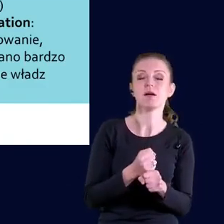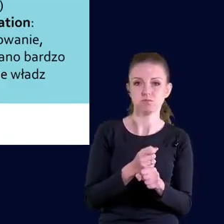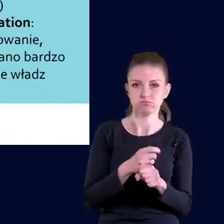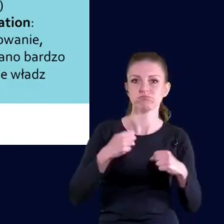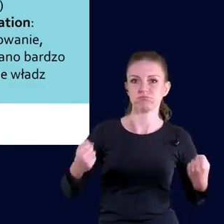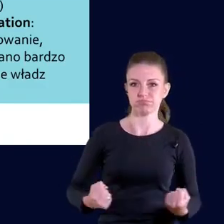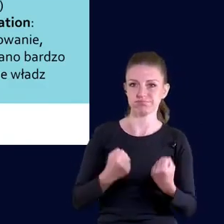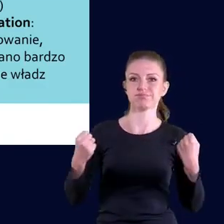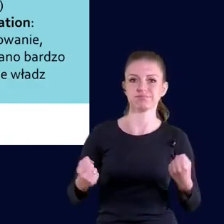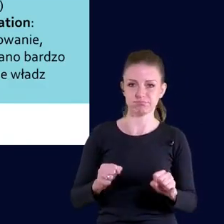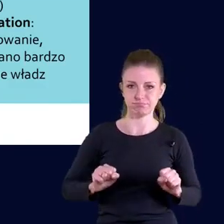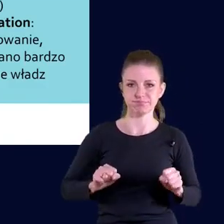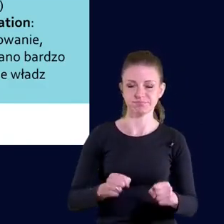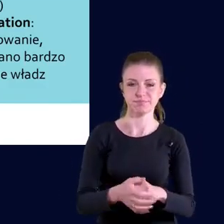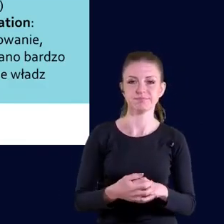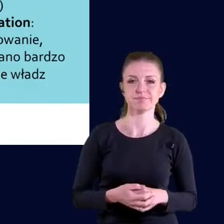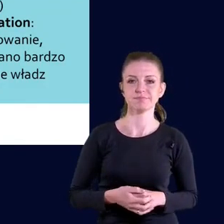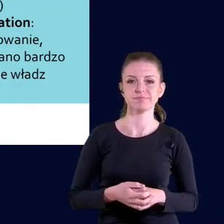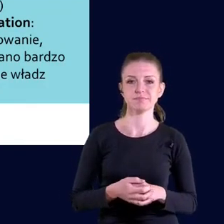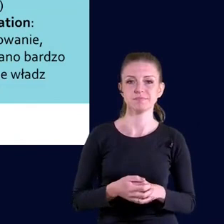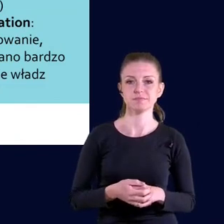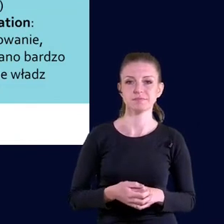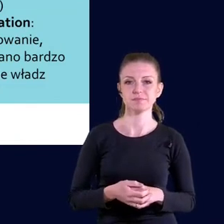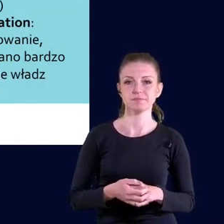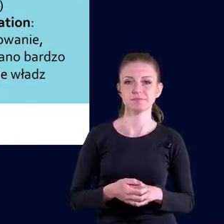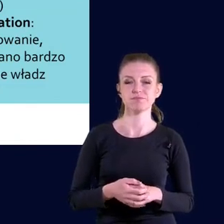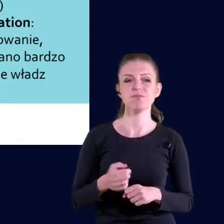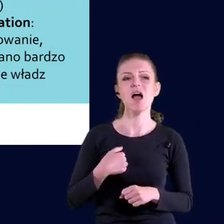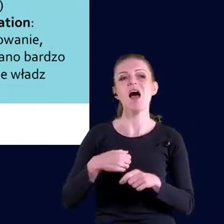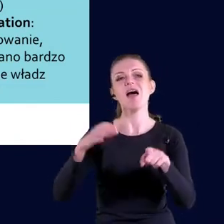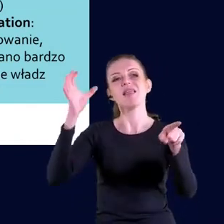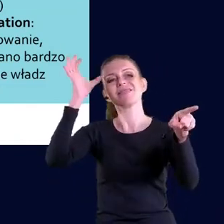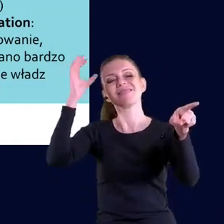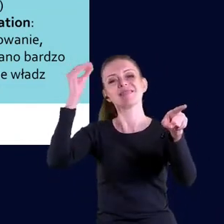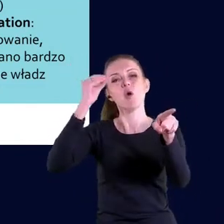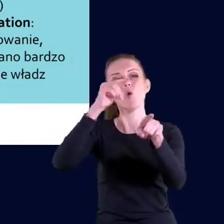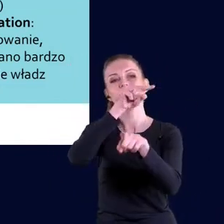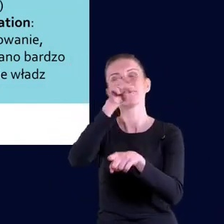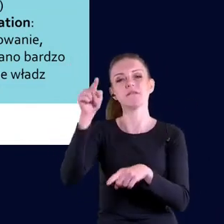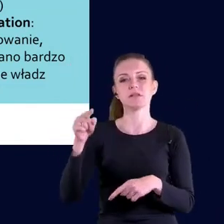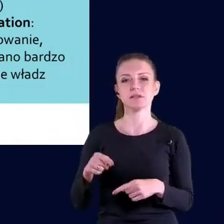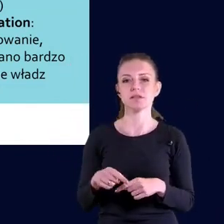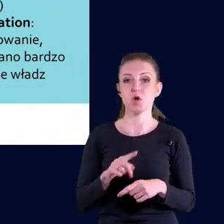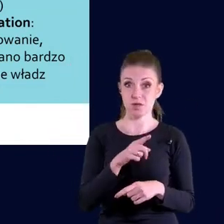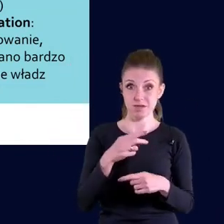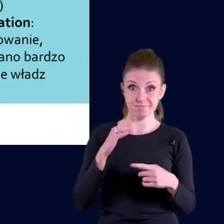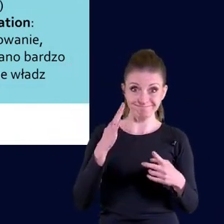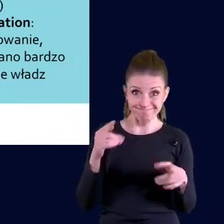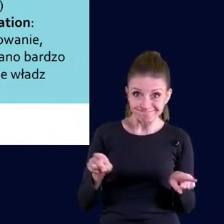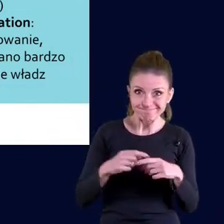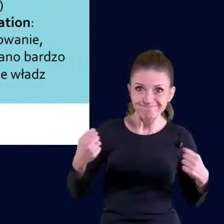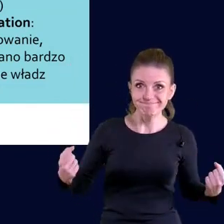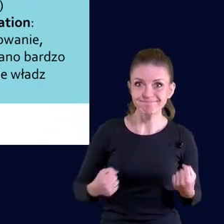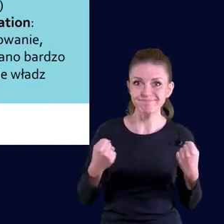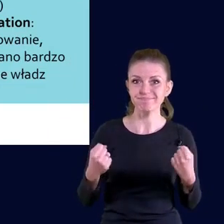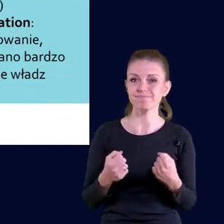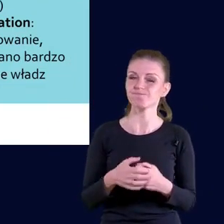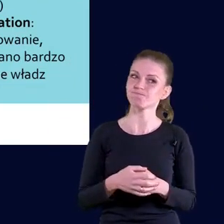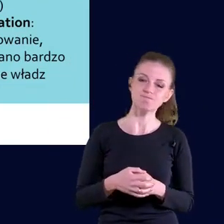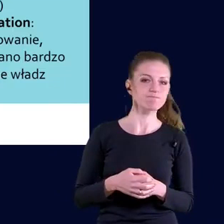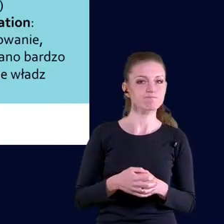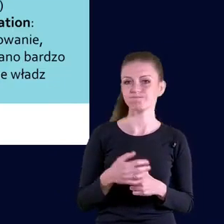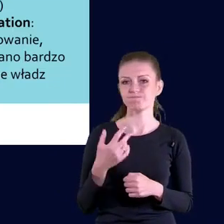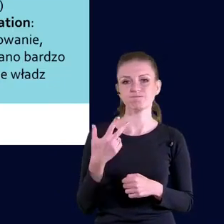naukowcy właścicielka wszystkich uniwersytetach ani nie są zaangażowani bardzo ani